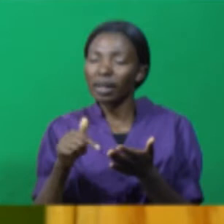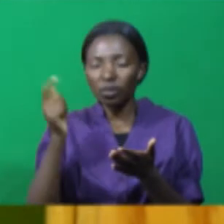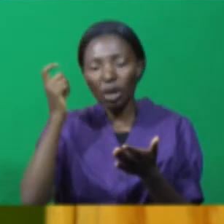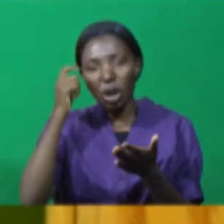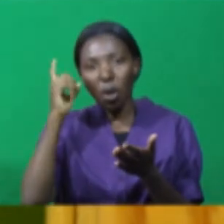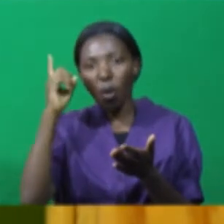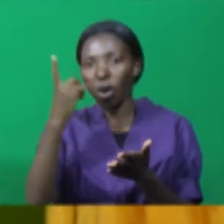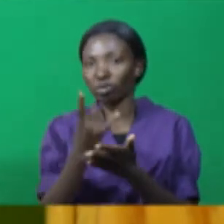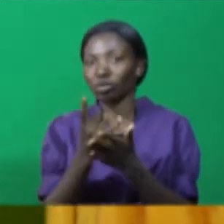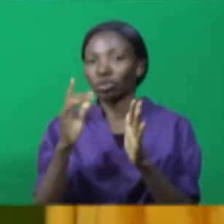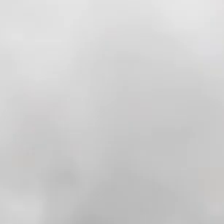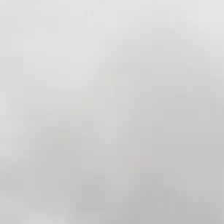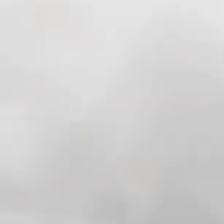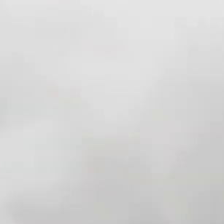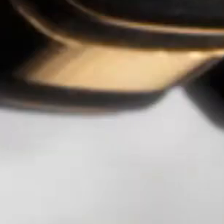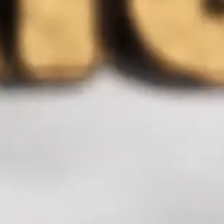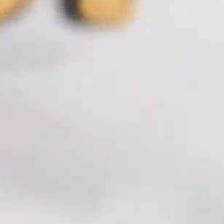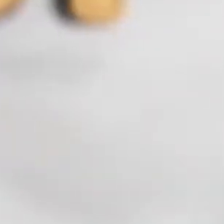ngaiti mbonzwa kambo atere.